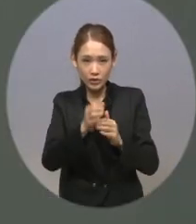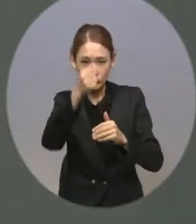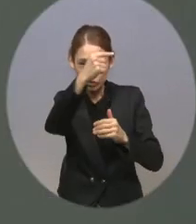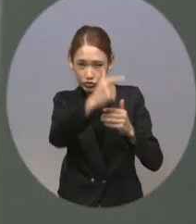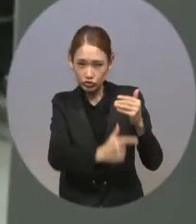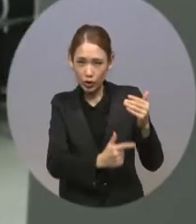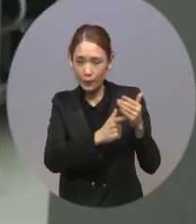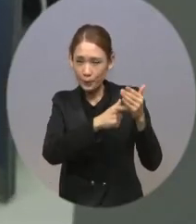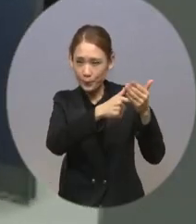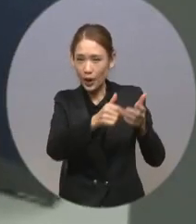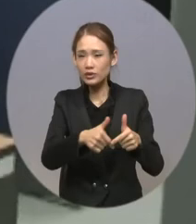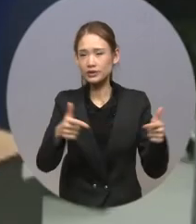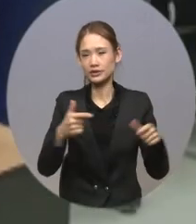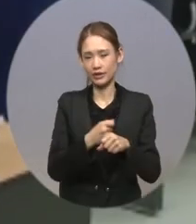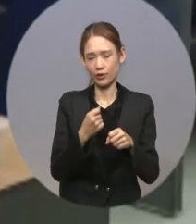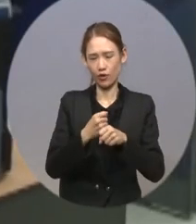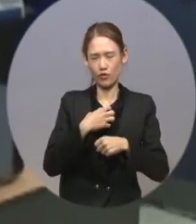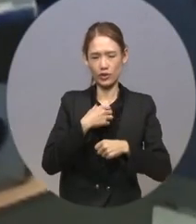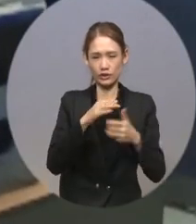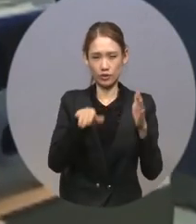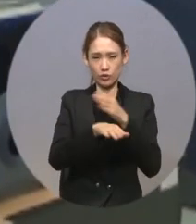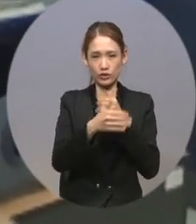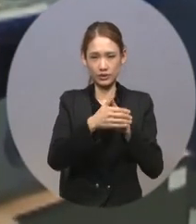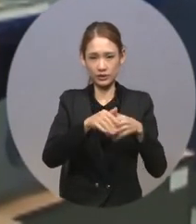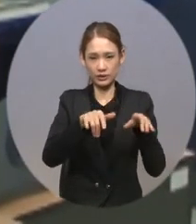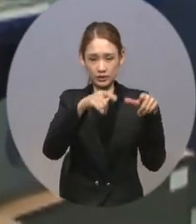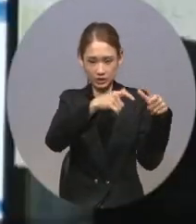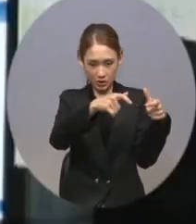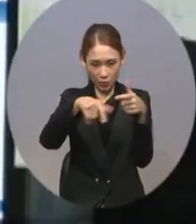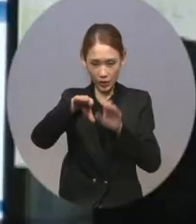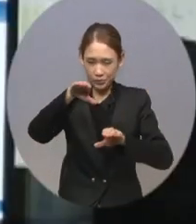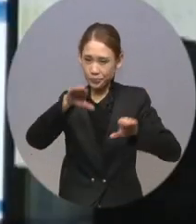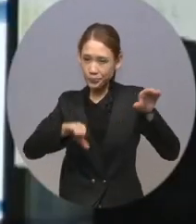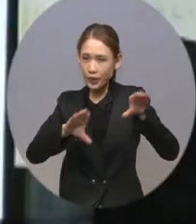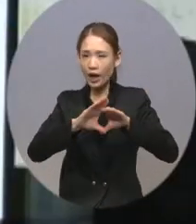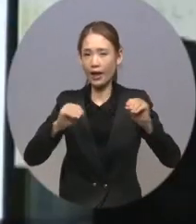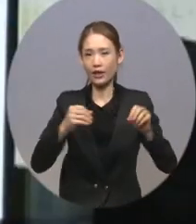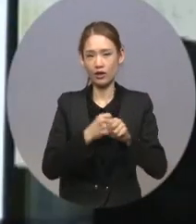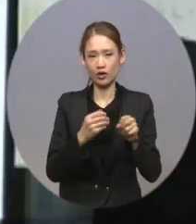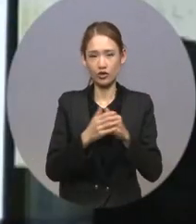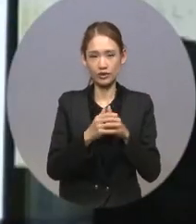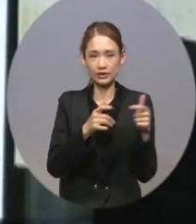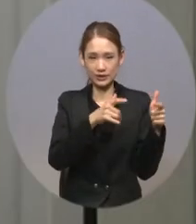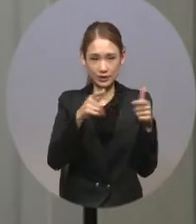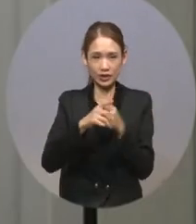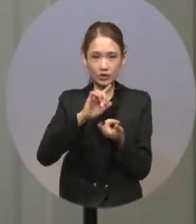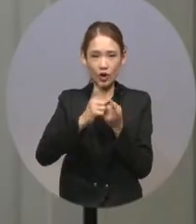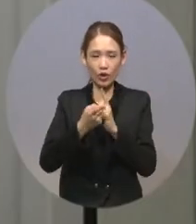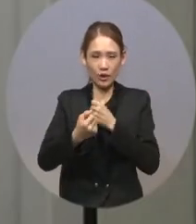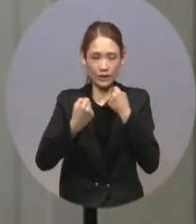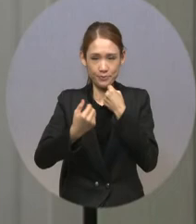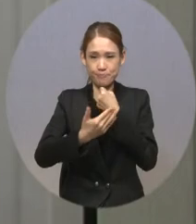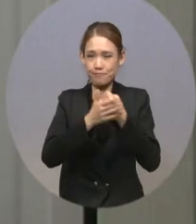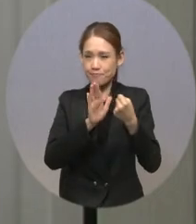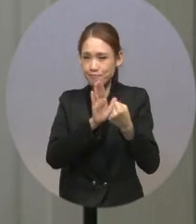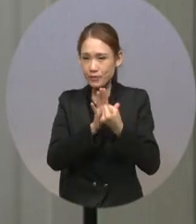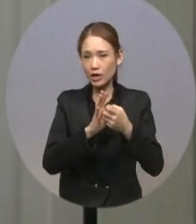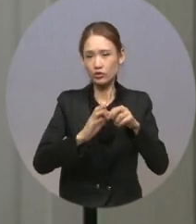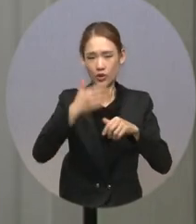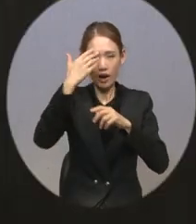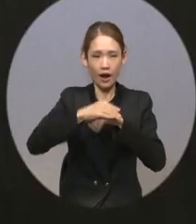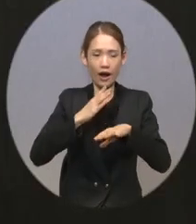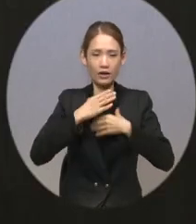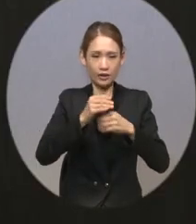위기 청소년 지원에 지역별 격차를 해소하고 지자체와의 협력을 강화해 청소년 안전망이 더